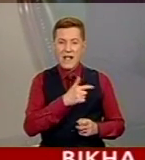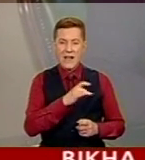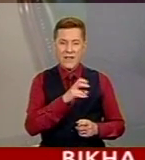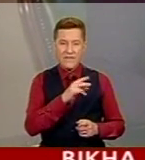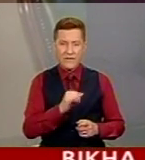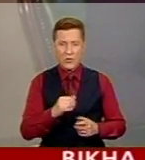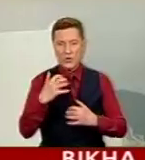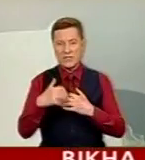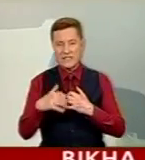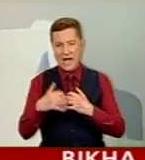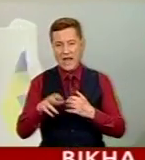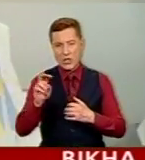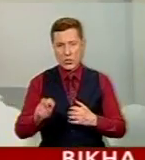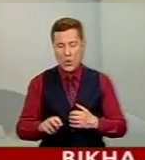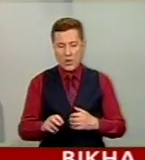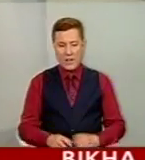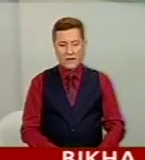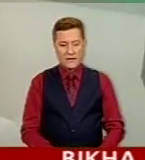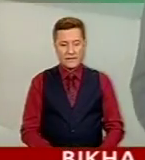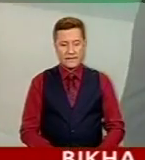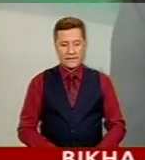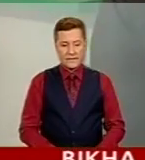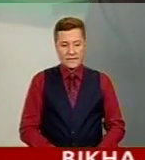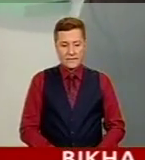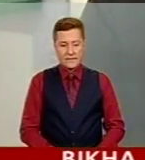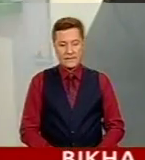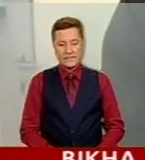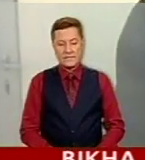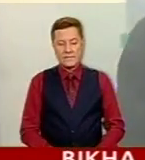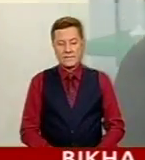середній – долар. Ігор Кримов, Андрій Барков та Юрій Долгоручко. Програма «Вікна» СТБ.